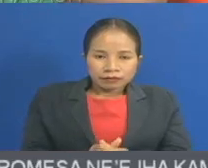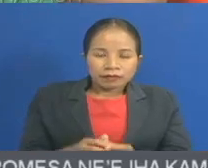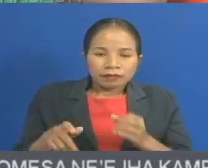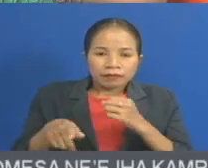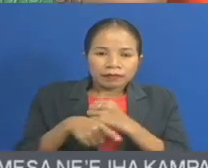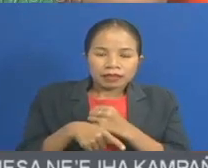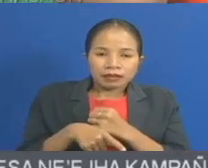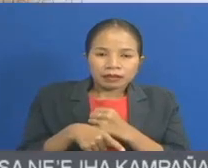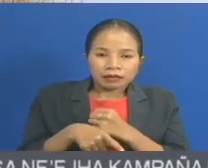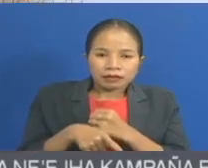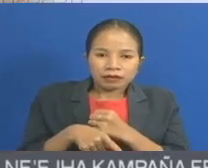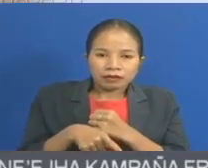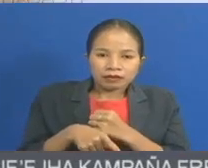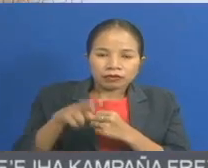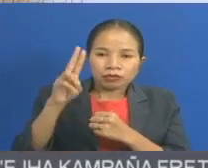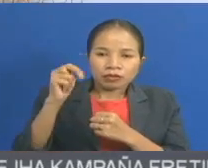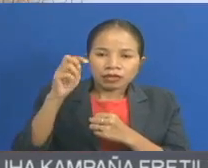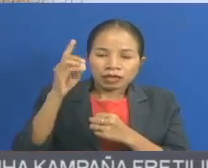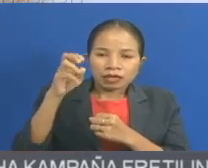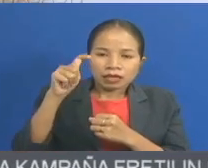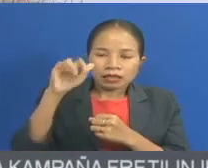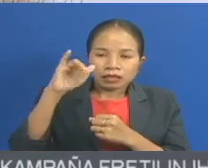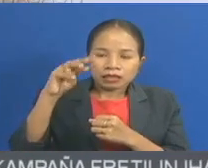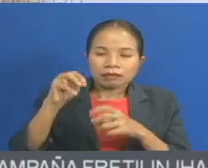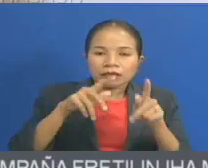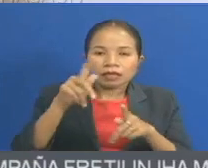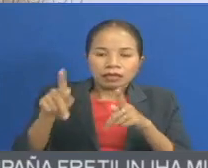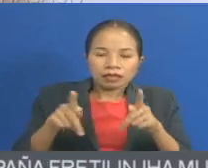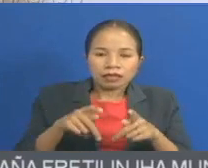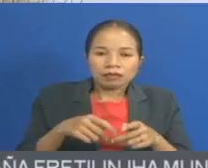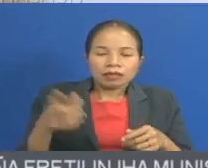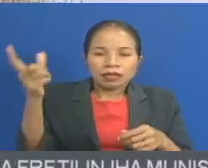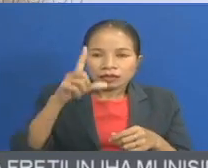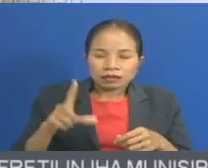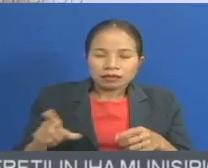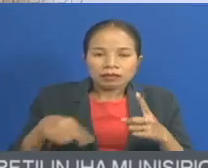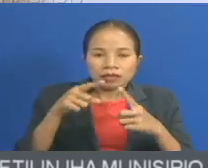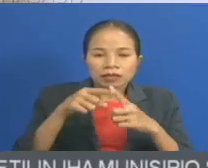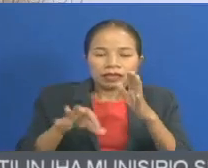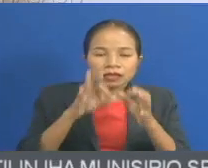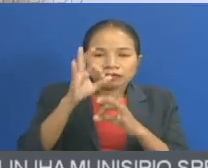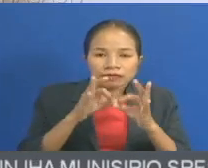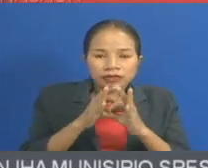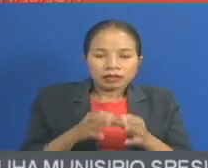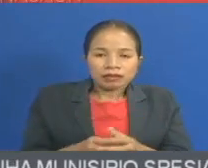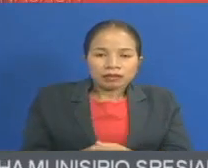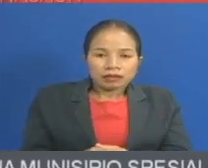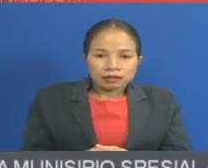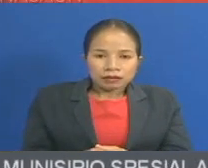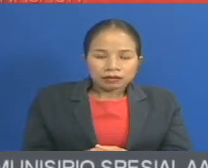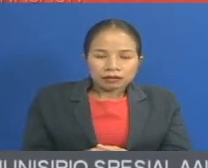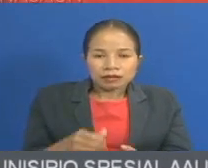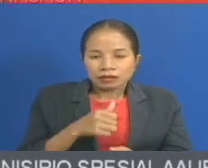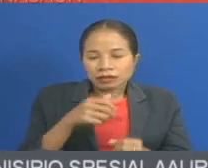Partido onde tim promete se cria condição digno para negociante ambulante e a largo lhe se dere, bahira retanfier, husi povo. E a parte